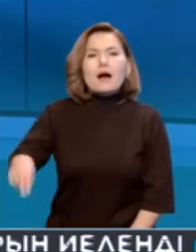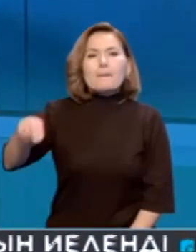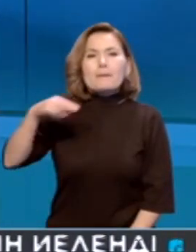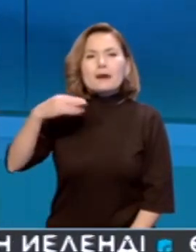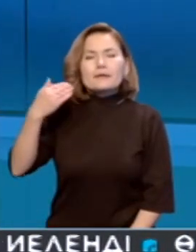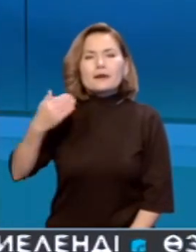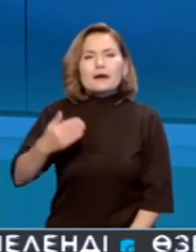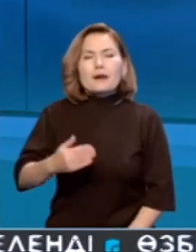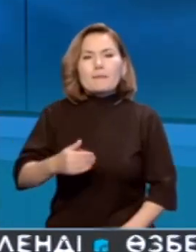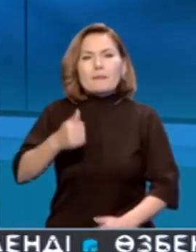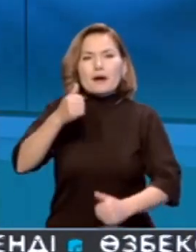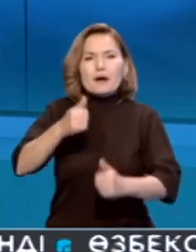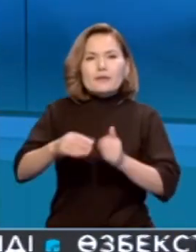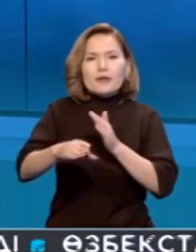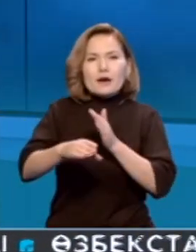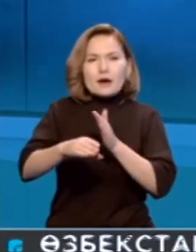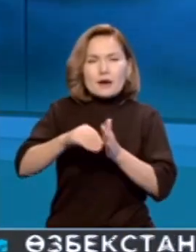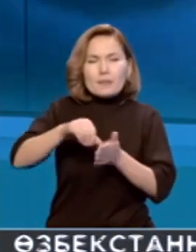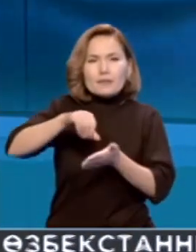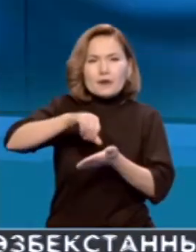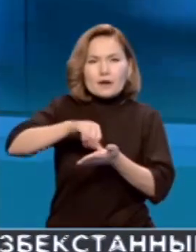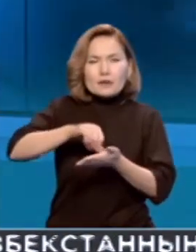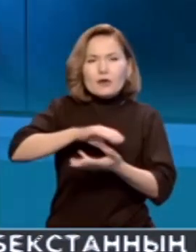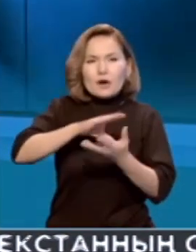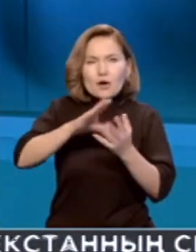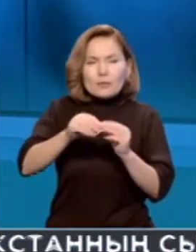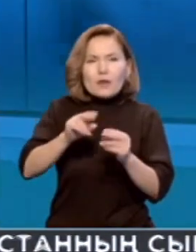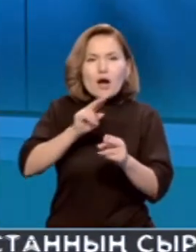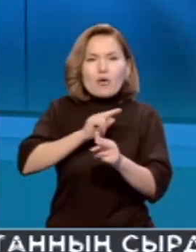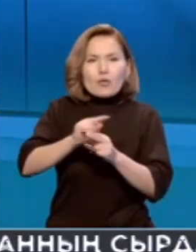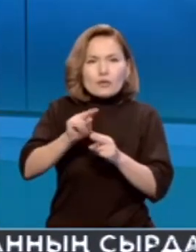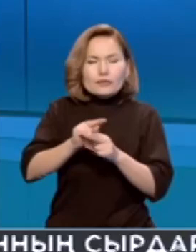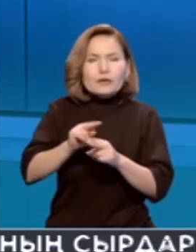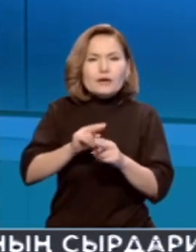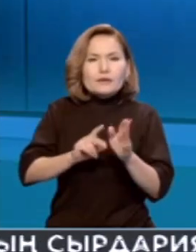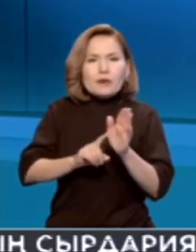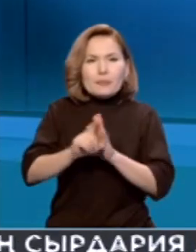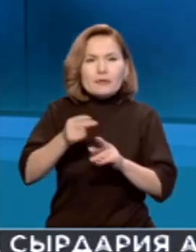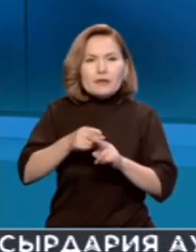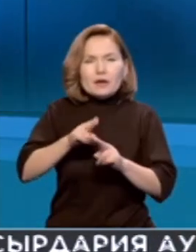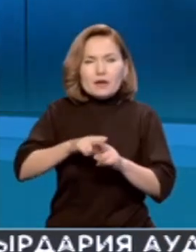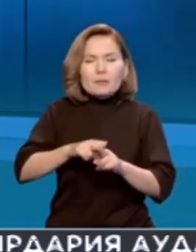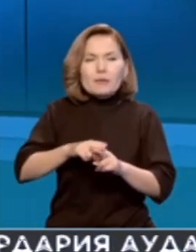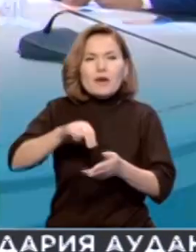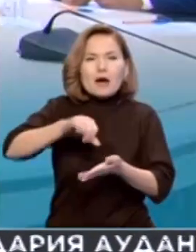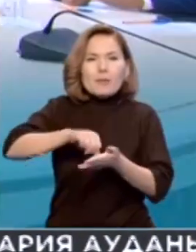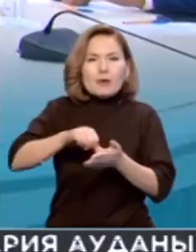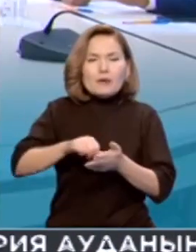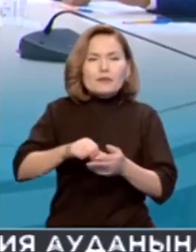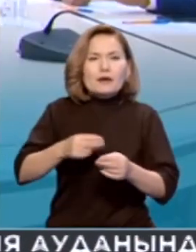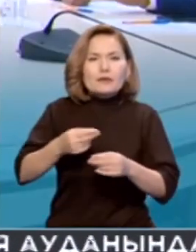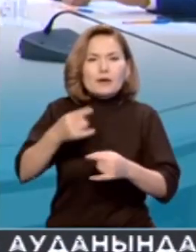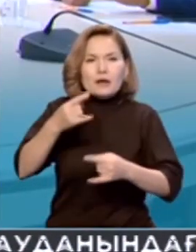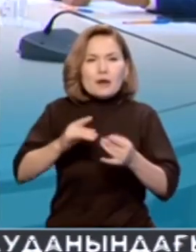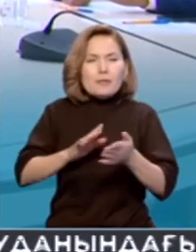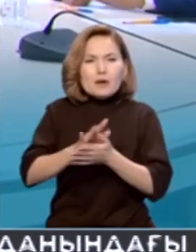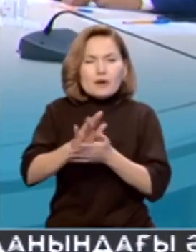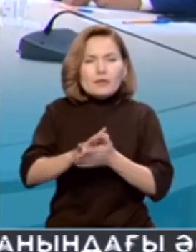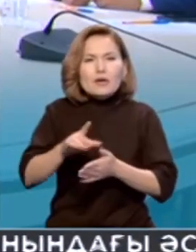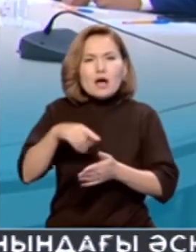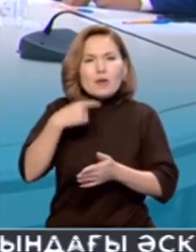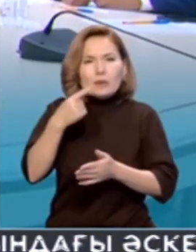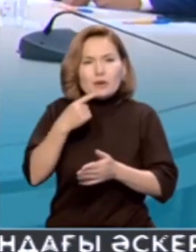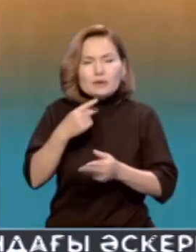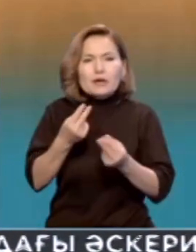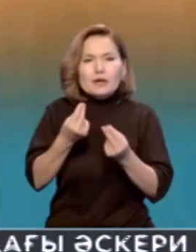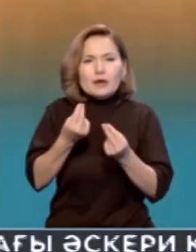Президенттікке кандидаттардың сайлау алды штабының өкілдерін оқыту семинар өтті. Спикерлер қатысушыларға үміткерлердің бұқаралық ақпарат құралдарында сөз